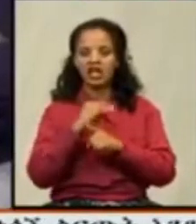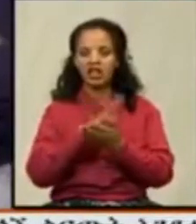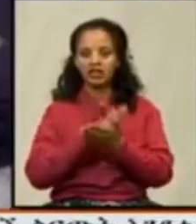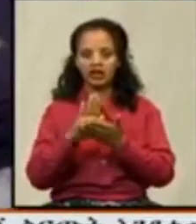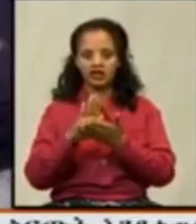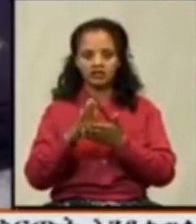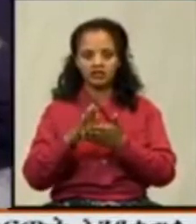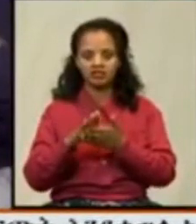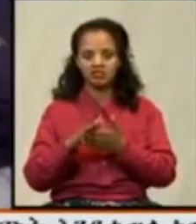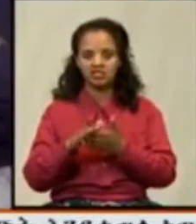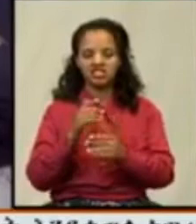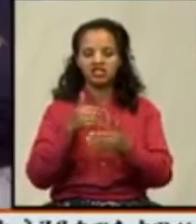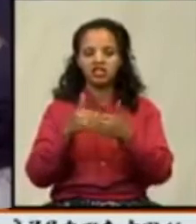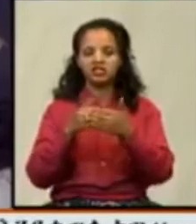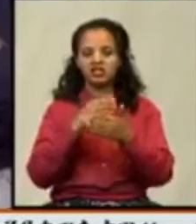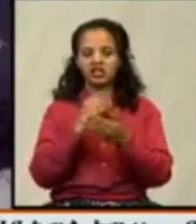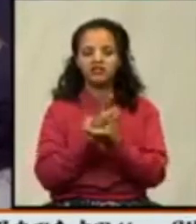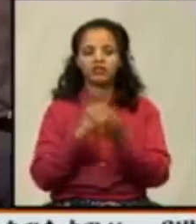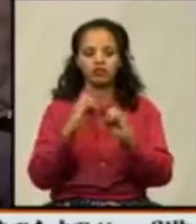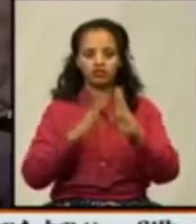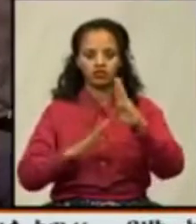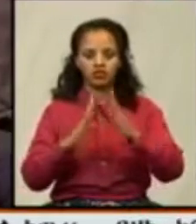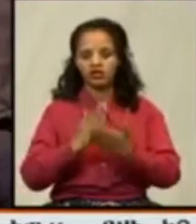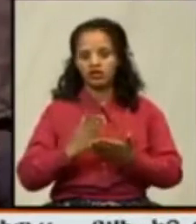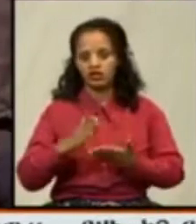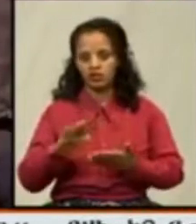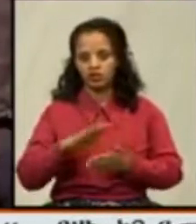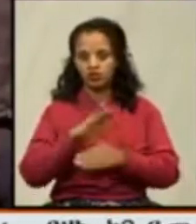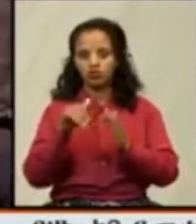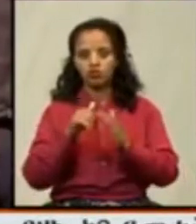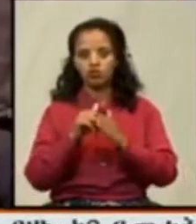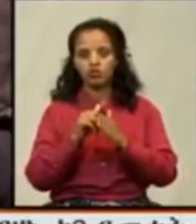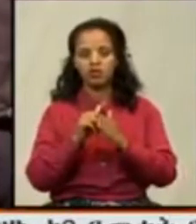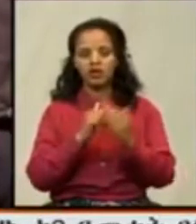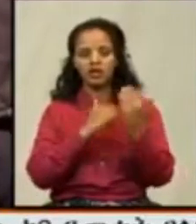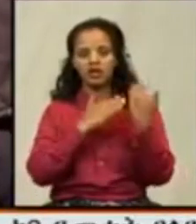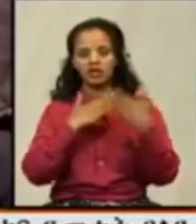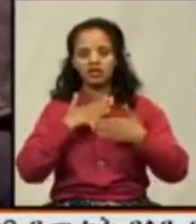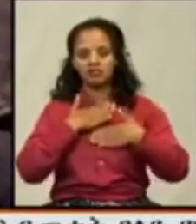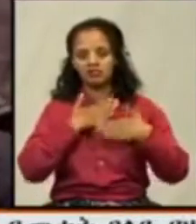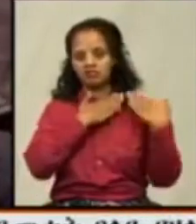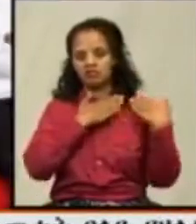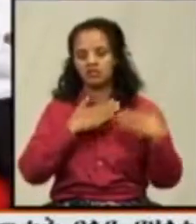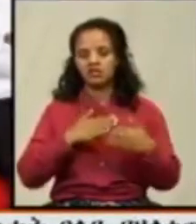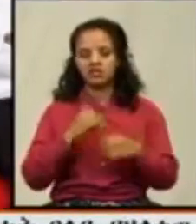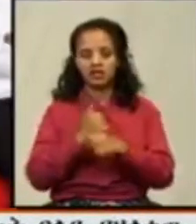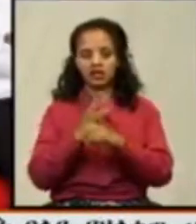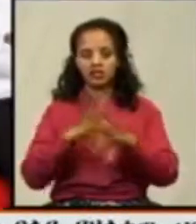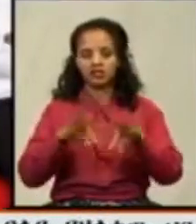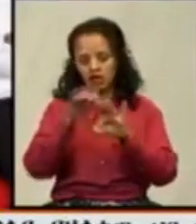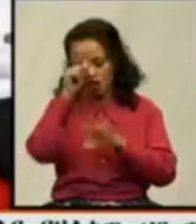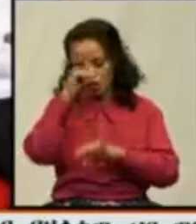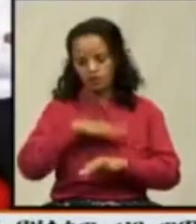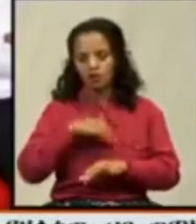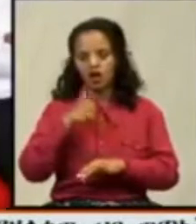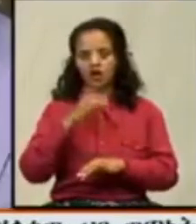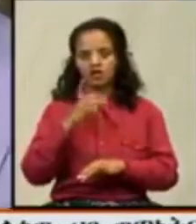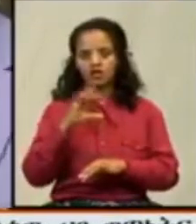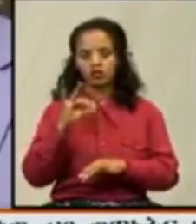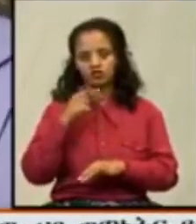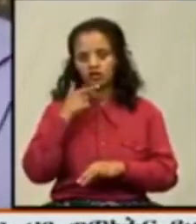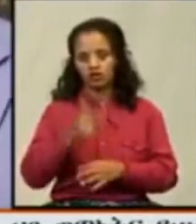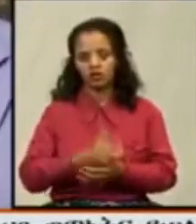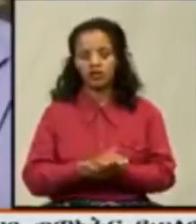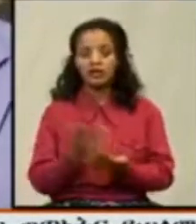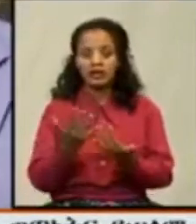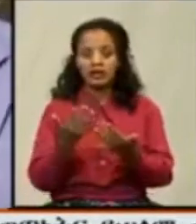አግባብ የተደራሽነትና የፍትሃዊነት ችግር ለመቅረፍ የሁሉም ባለድርሻ አካላት ርብርብ እንደሚያስፈልግም አቶ አክሊሉ ተናግረዋል።